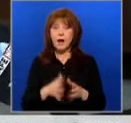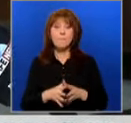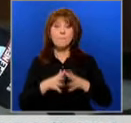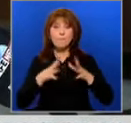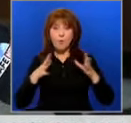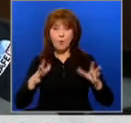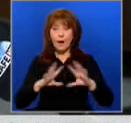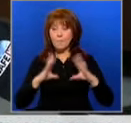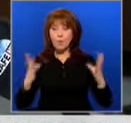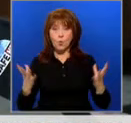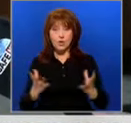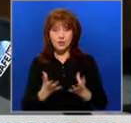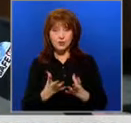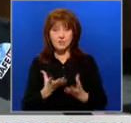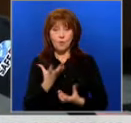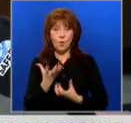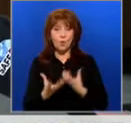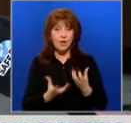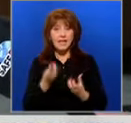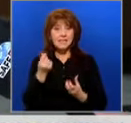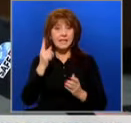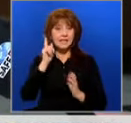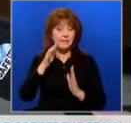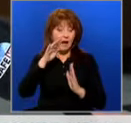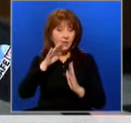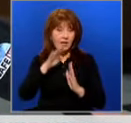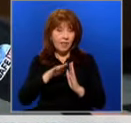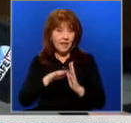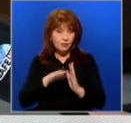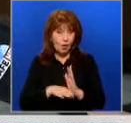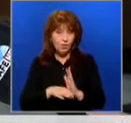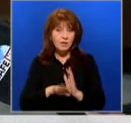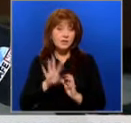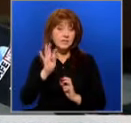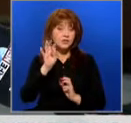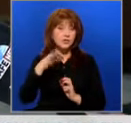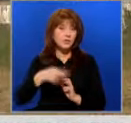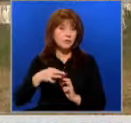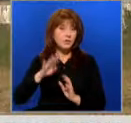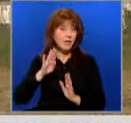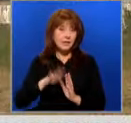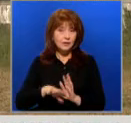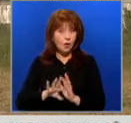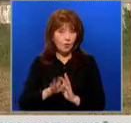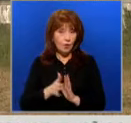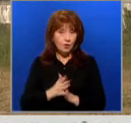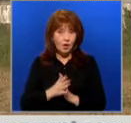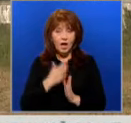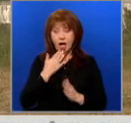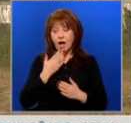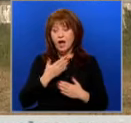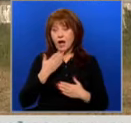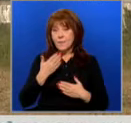количества горива на българския пазар, цената би трябвало да се срине, както сме коментирали много пъти, с поне 40 стотинки надолу. На данните в